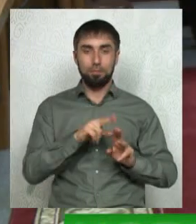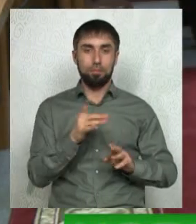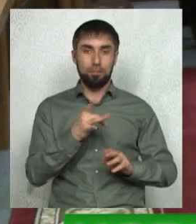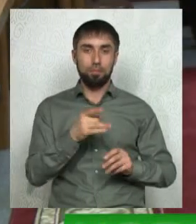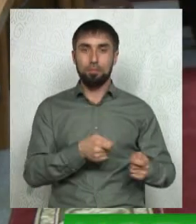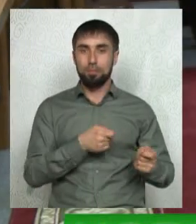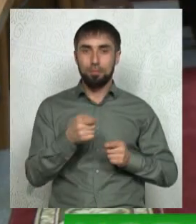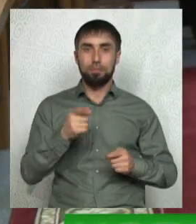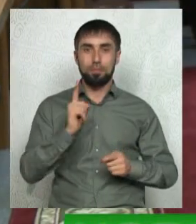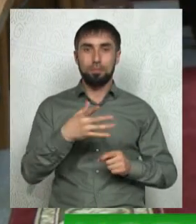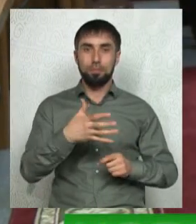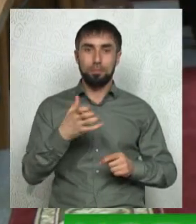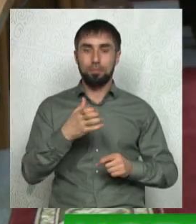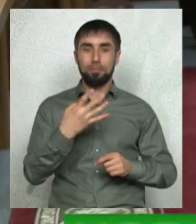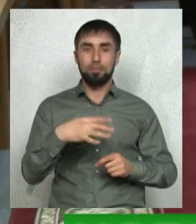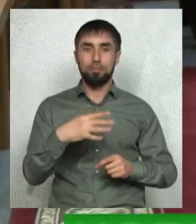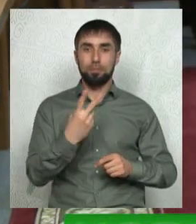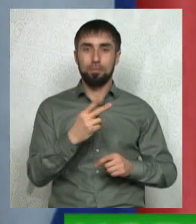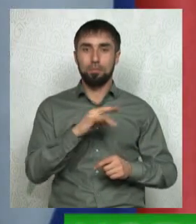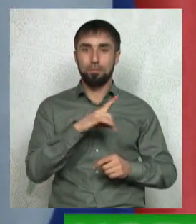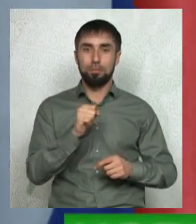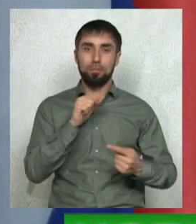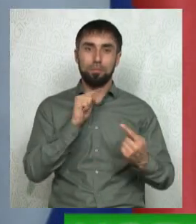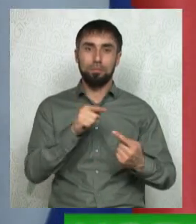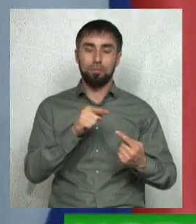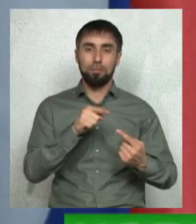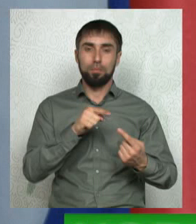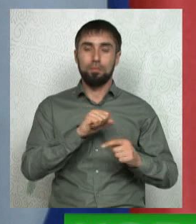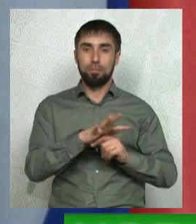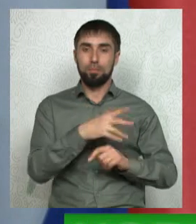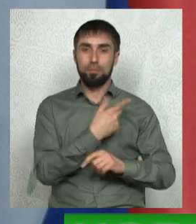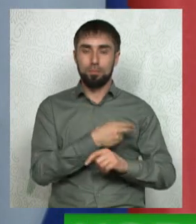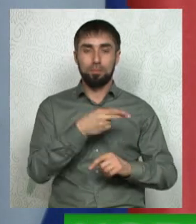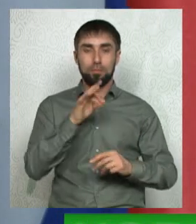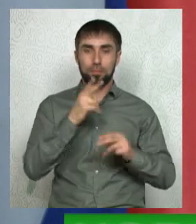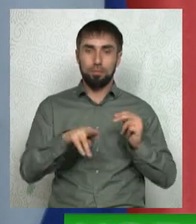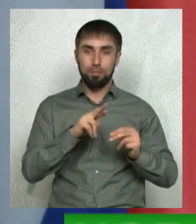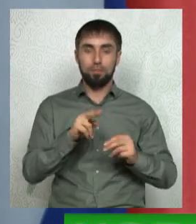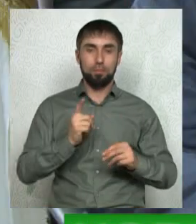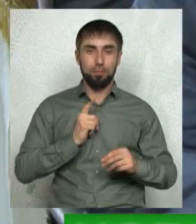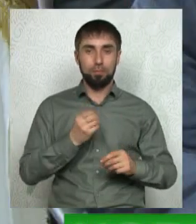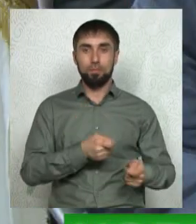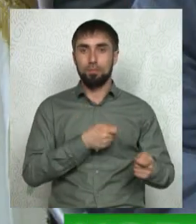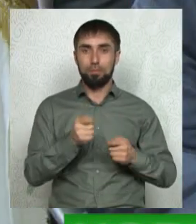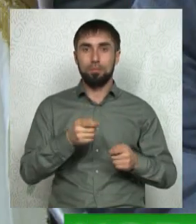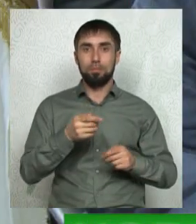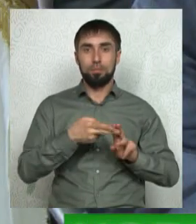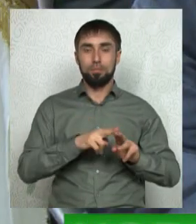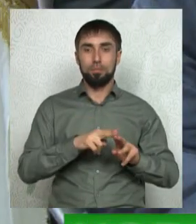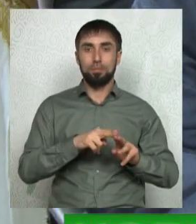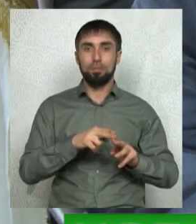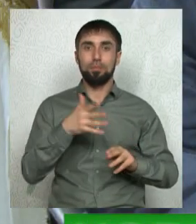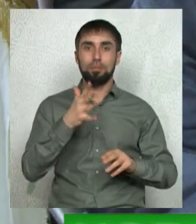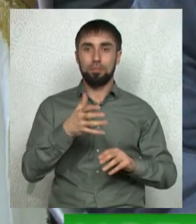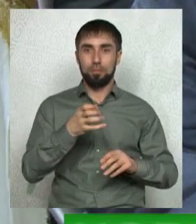республику поступило 1542 дозы вакцины против коронавируса. До конца января ожидается поставка еще